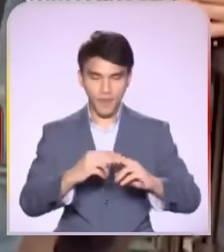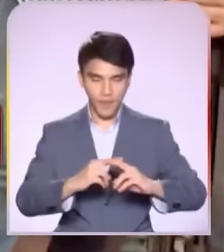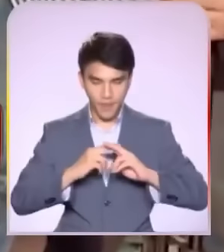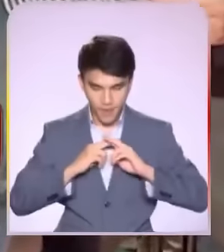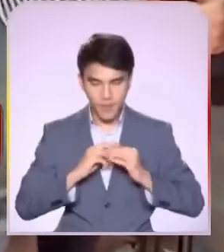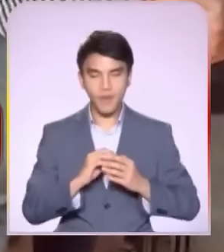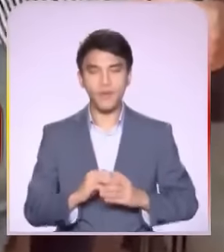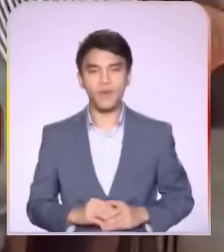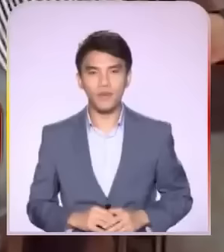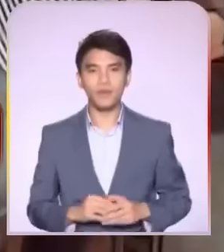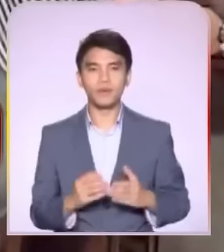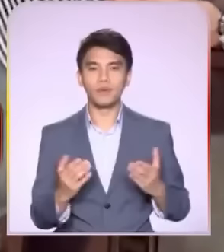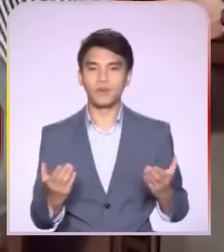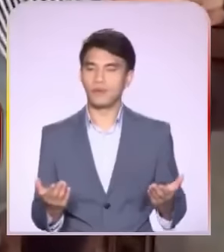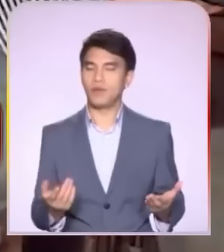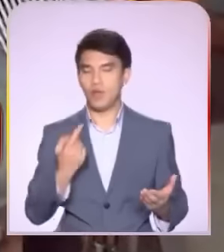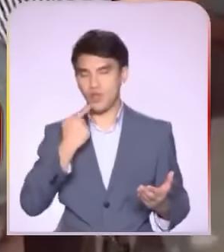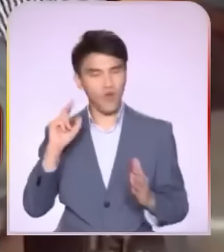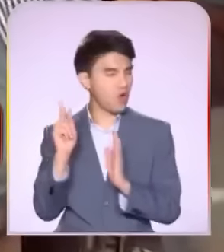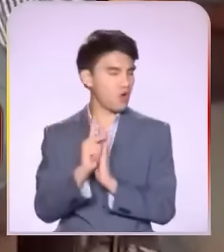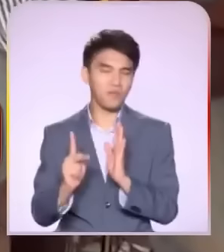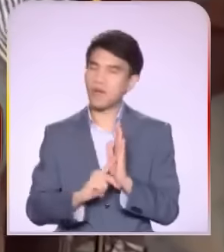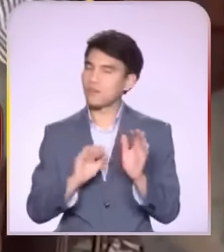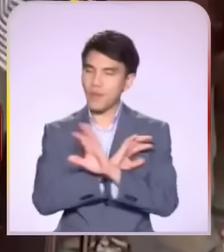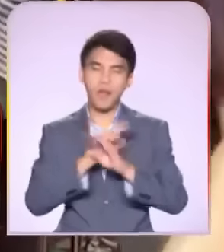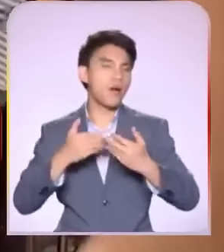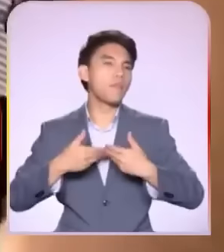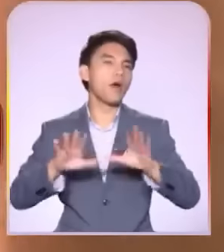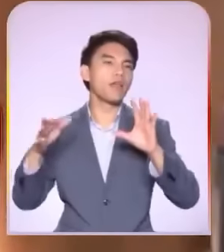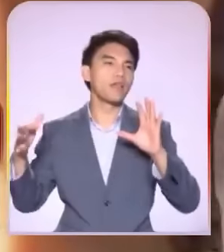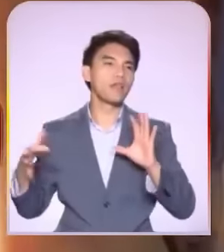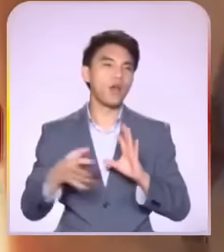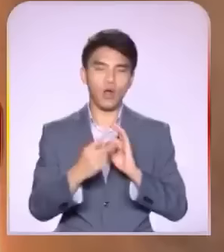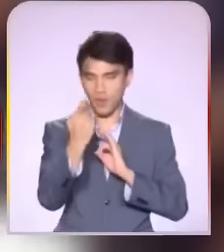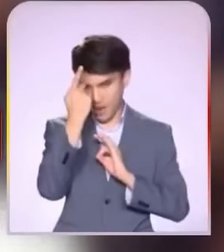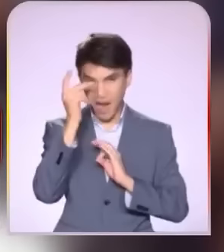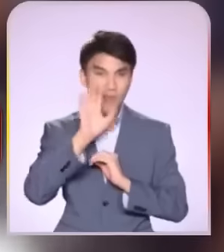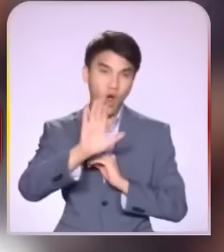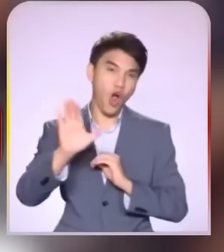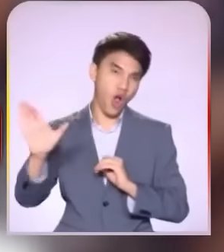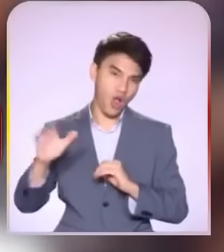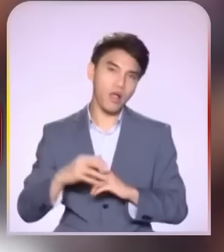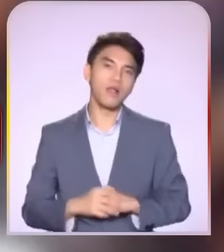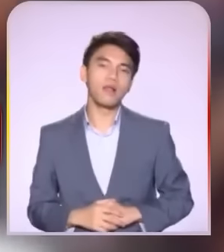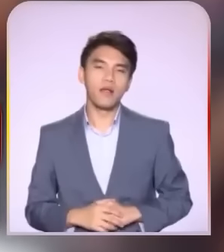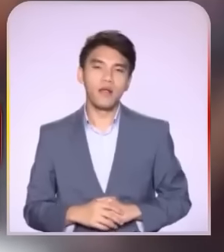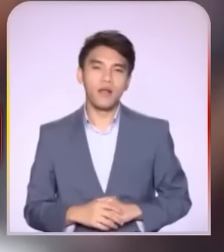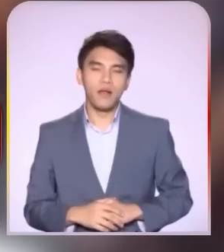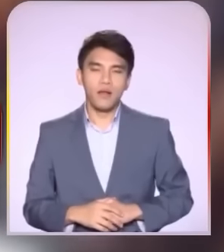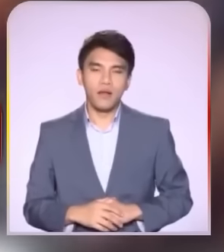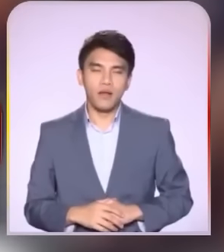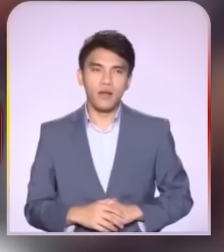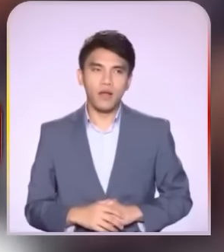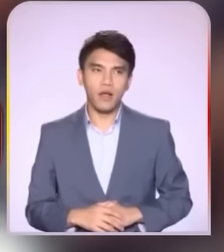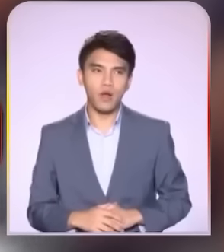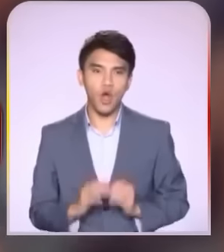จะไม่มีการฟ้องดำเนินคดีอะไรทั้งสิ้นปล่อยให้เป็นเรื่องของเวรกรร ม คุณสิทธิศักดิ์พูดแบบนี ้ค่ะ ส่